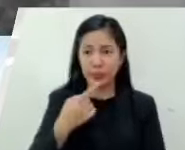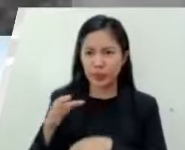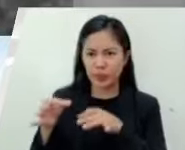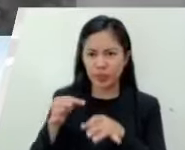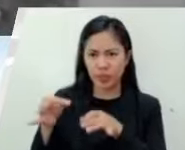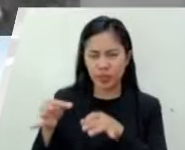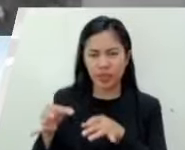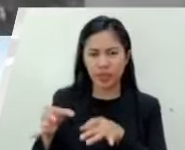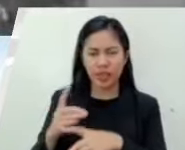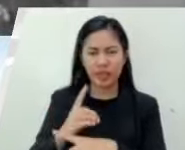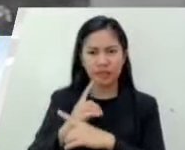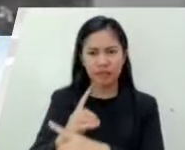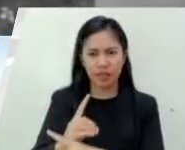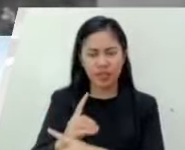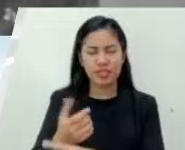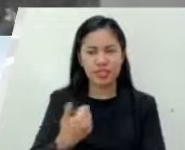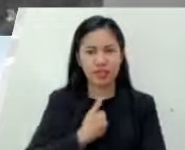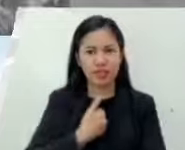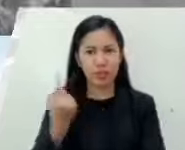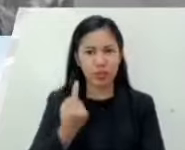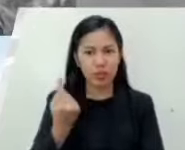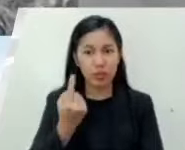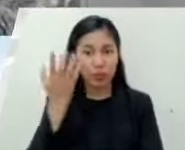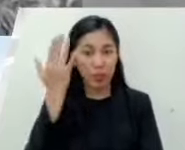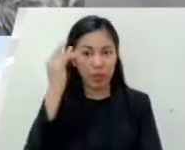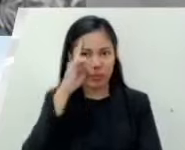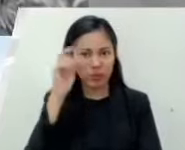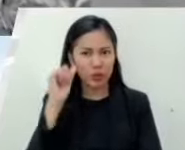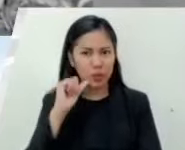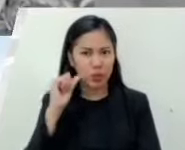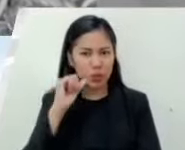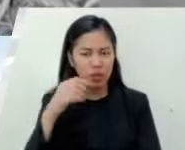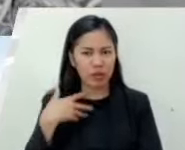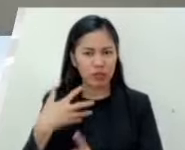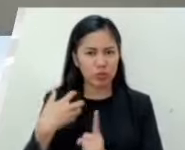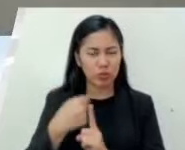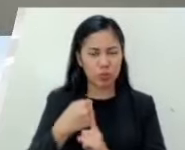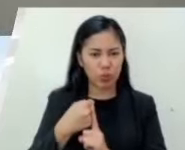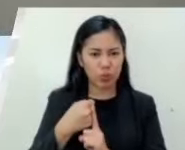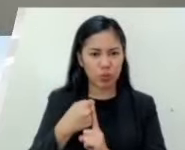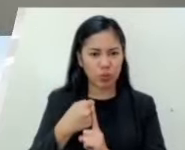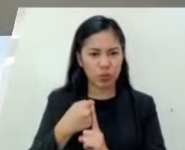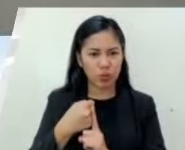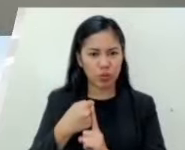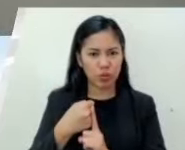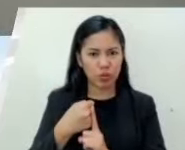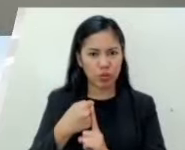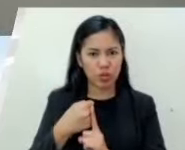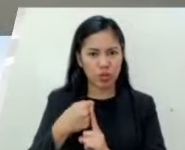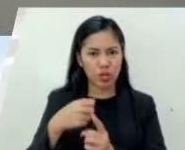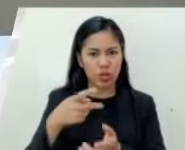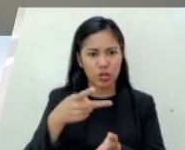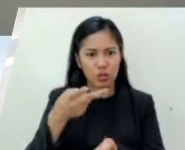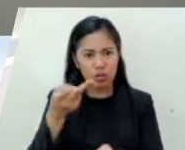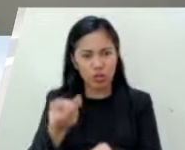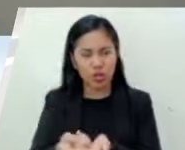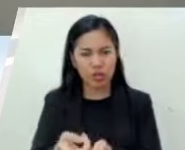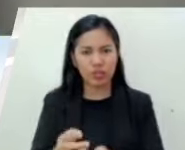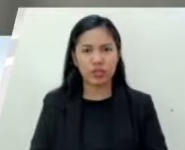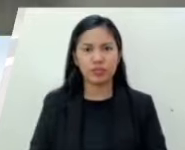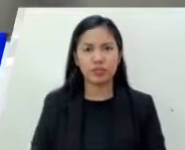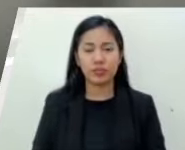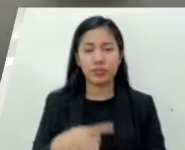ang sarili matapos siyang saktan umano ng biktima nang nadula silang dalawa sa pababang daan. Sinampahan na siya ng